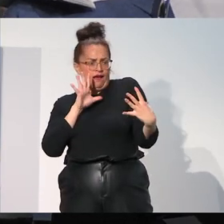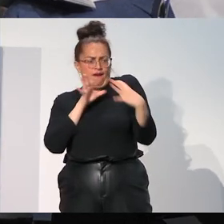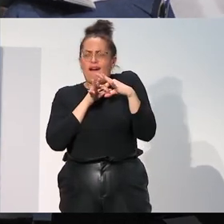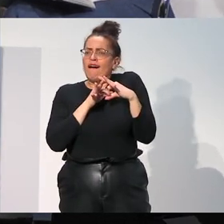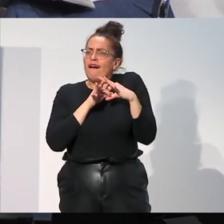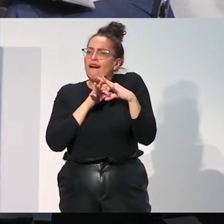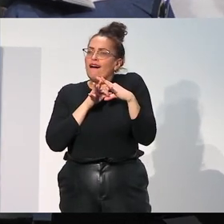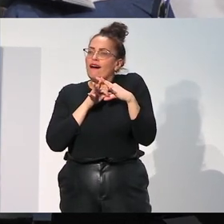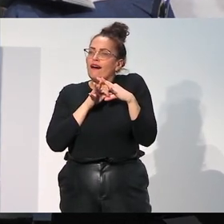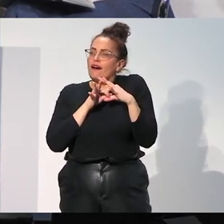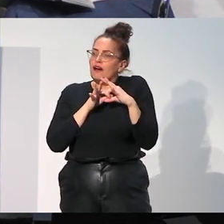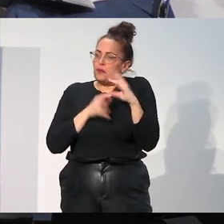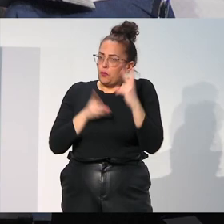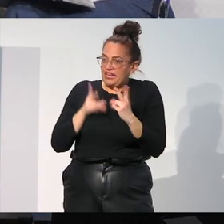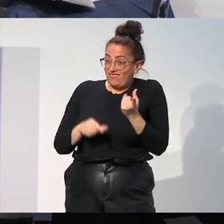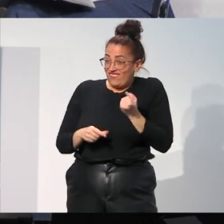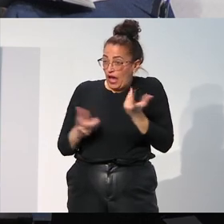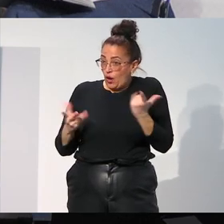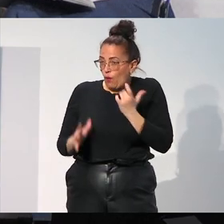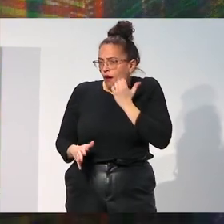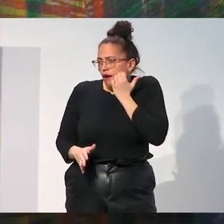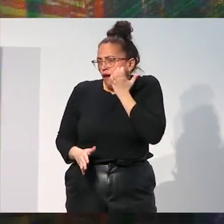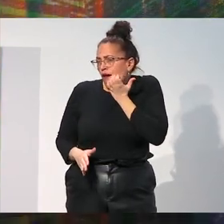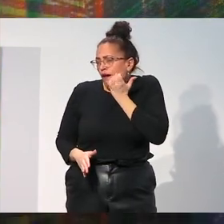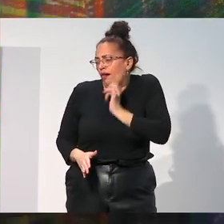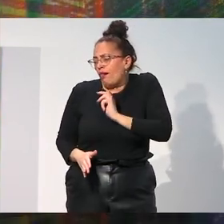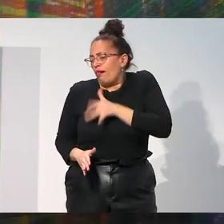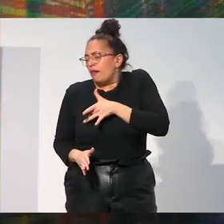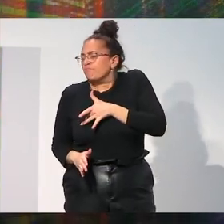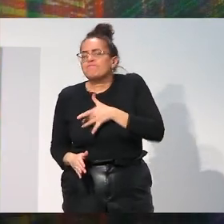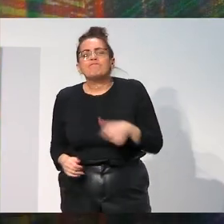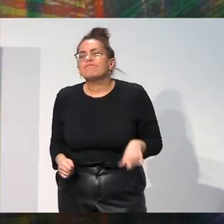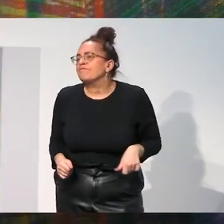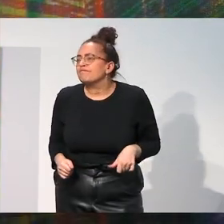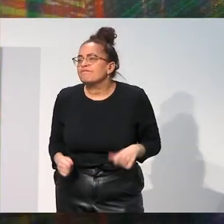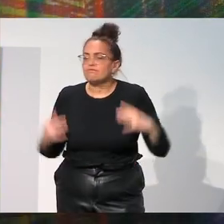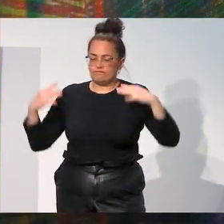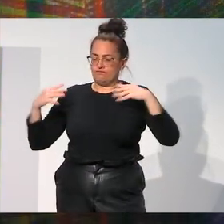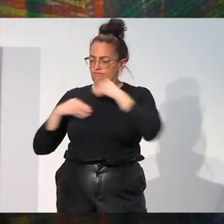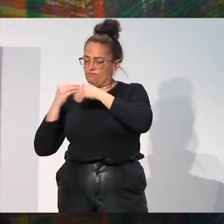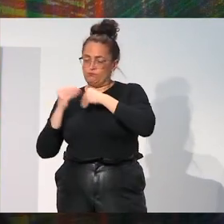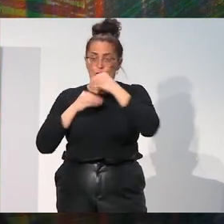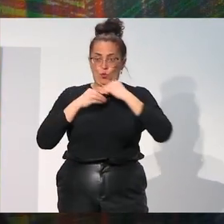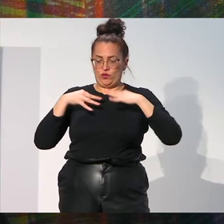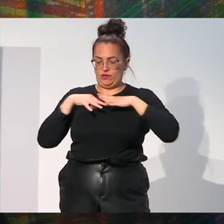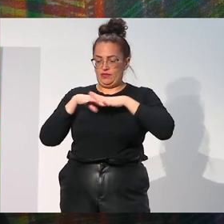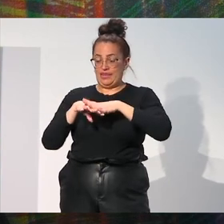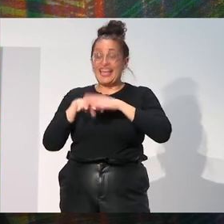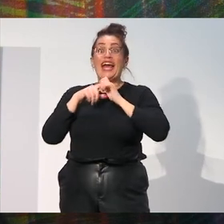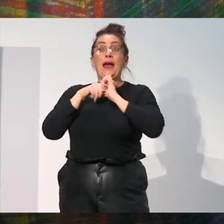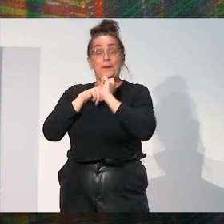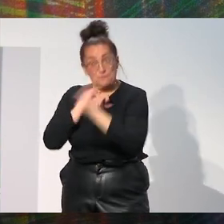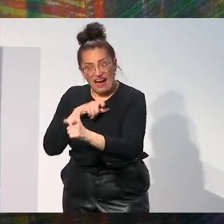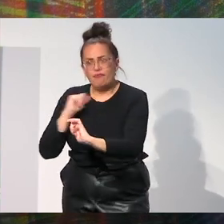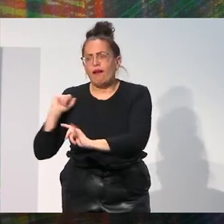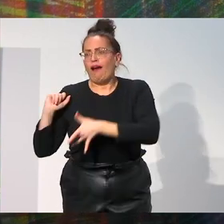par l'affection. Mais il savait que c'était faux, que cette intersection avait créé leur affection et non